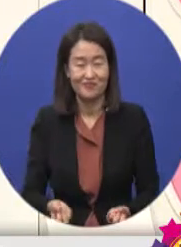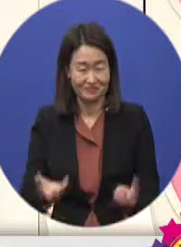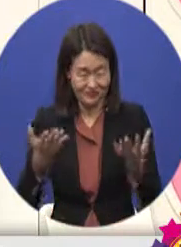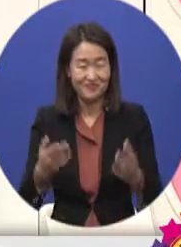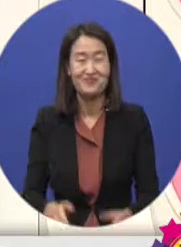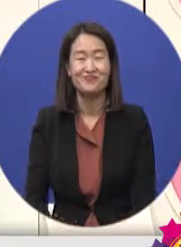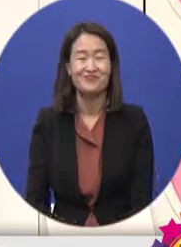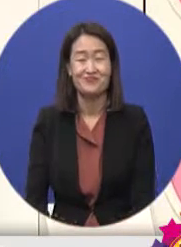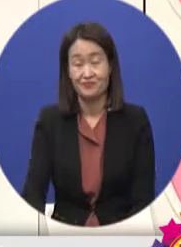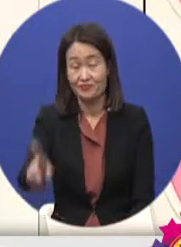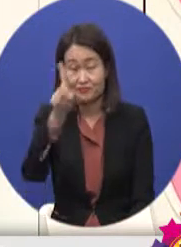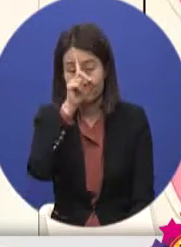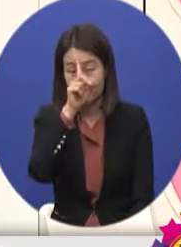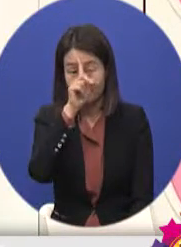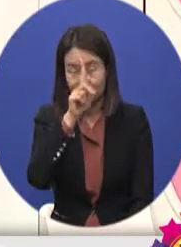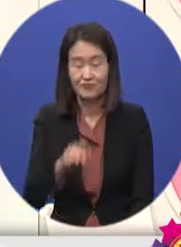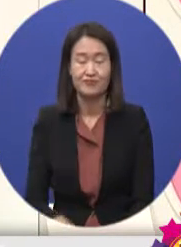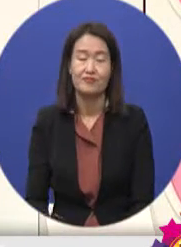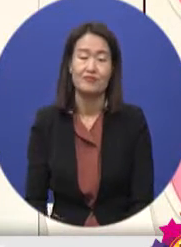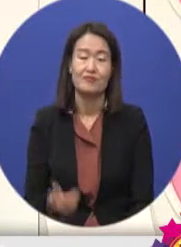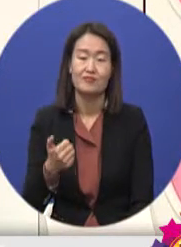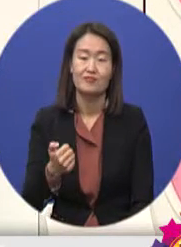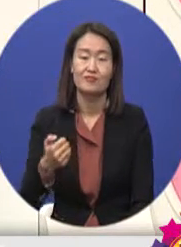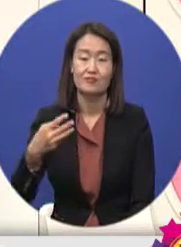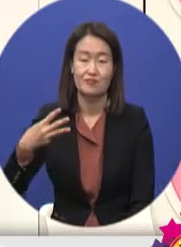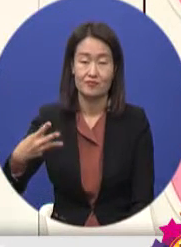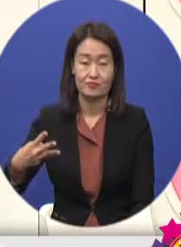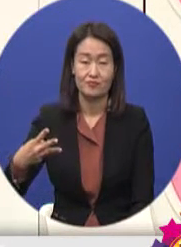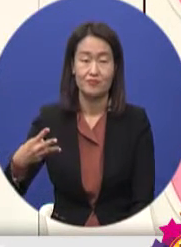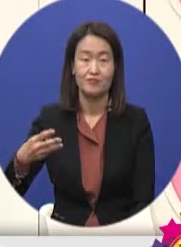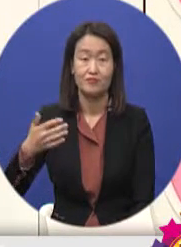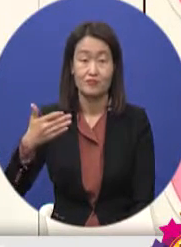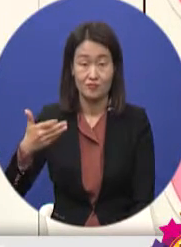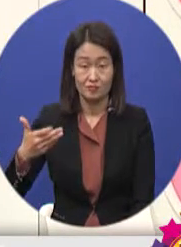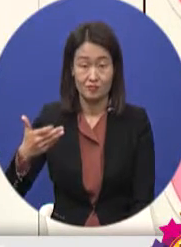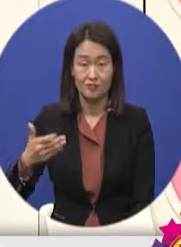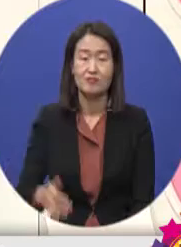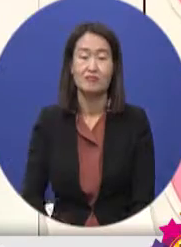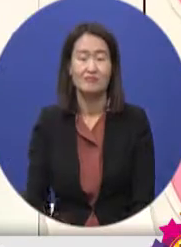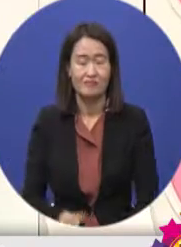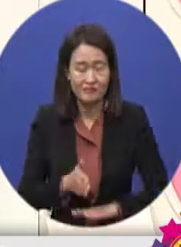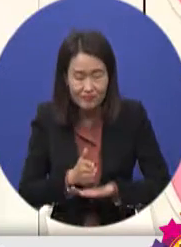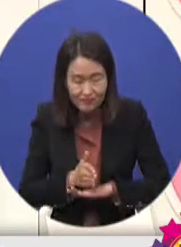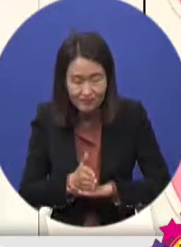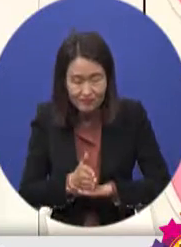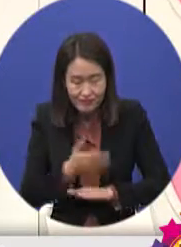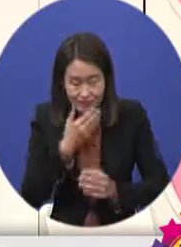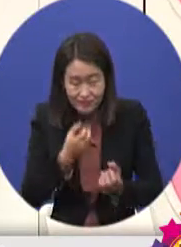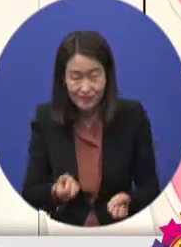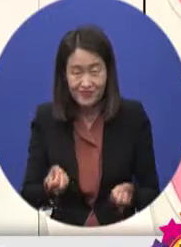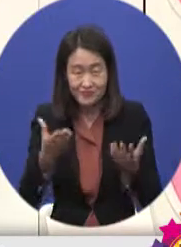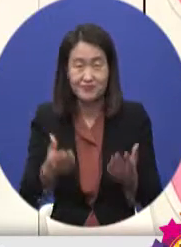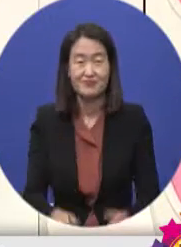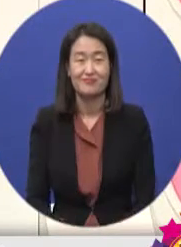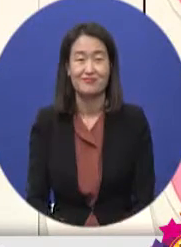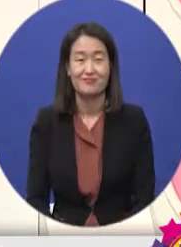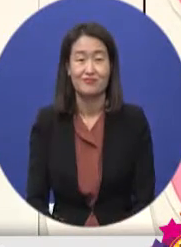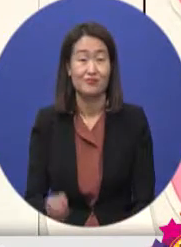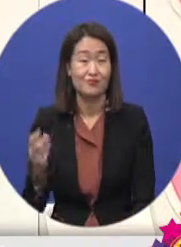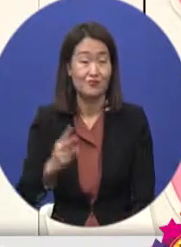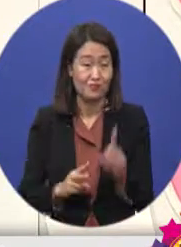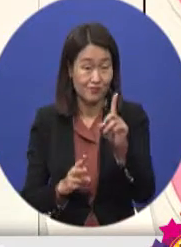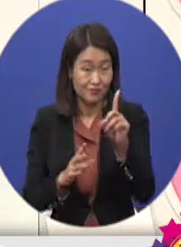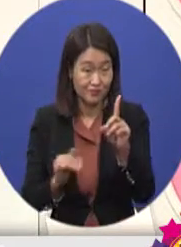축하드립니다. 그리고 또 한 분 010으로 시작하고 끝번호 5319님 감사드립니다. 축하드려요. 또 한